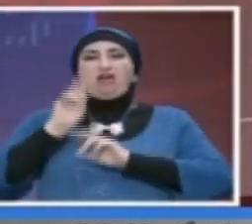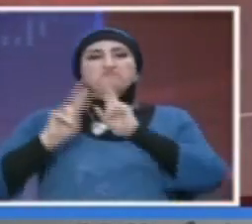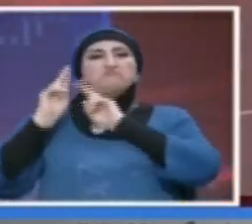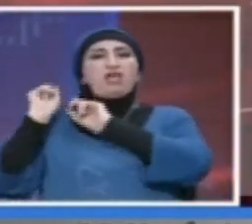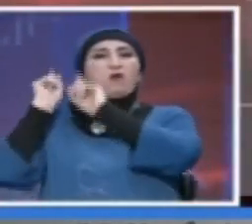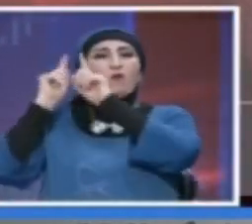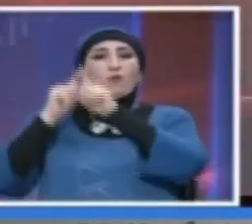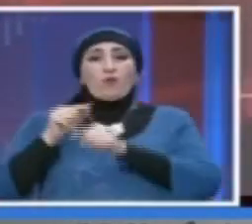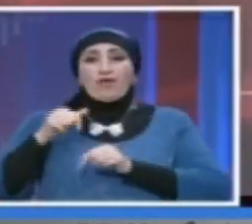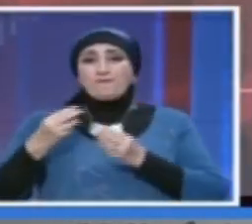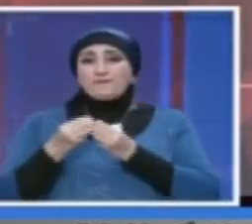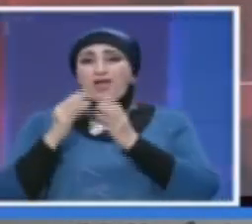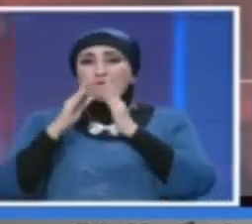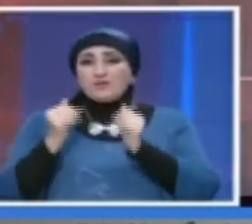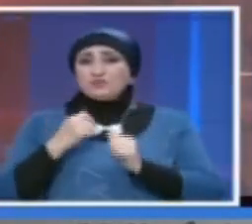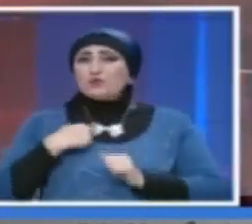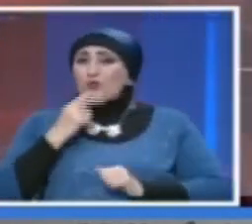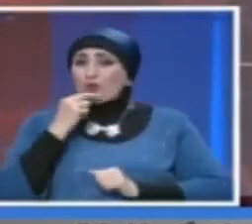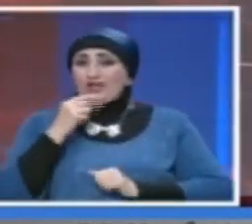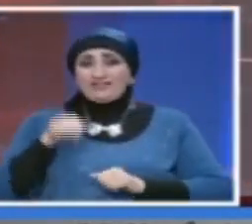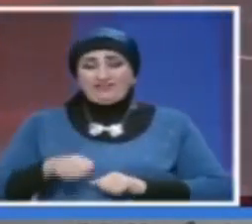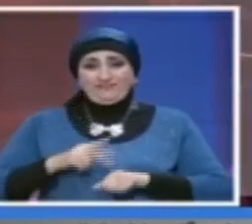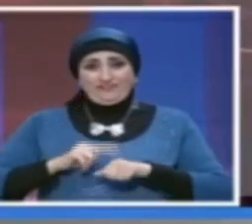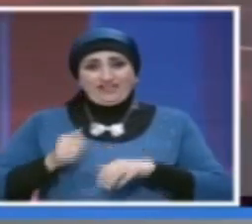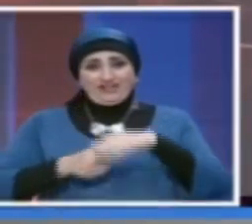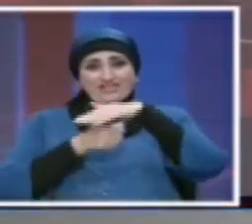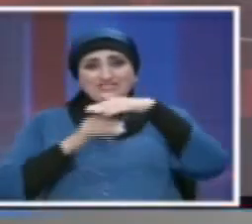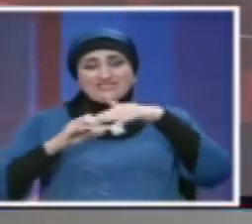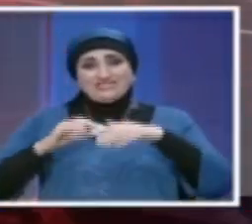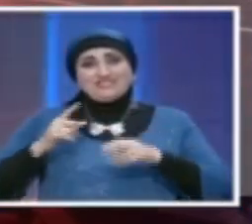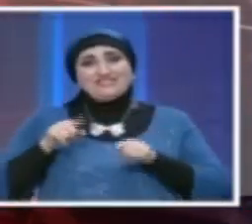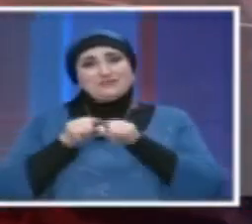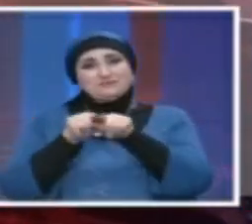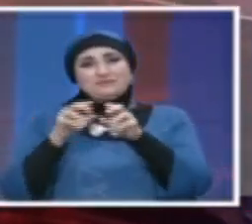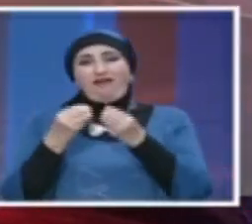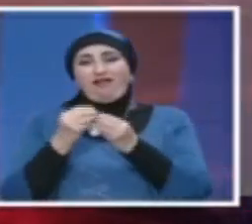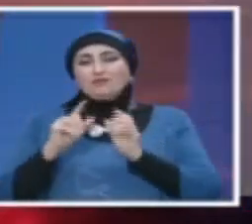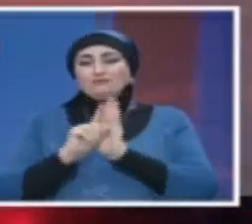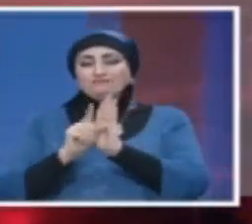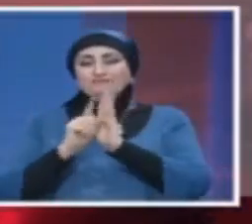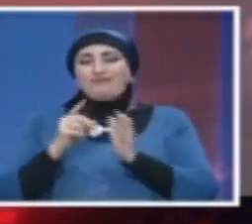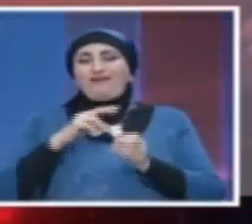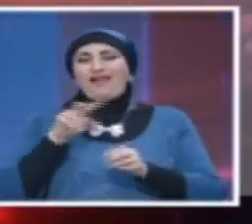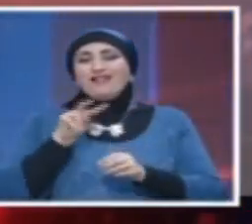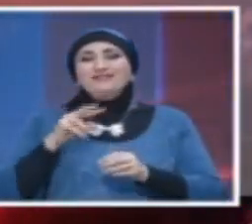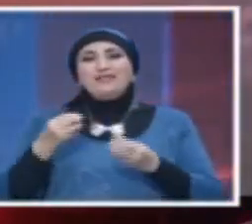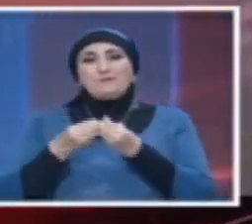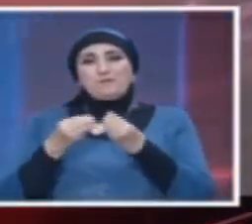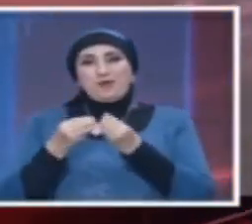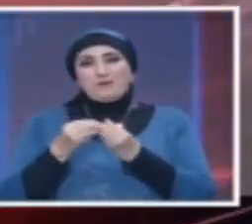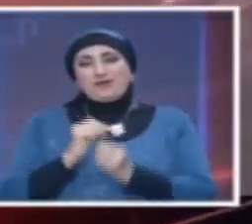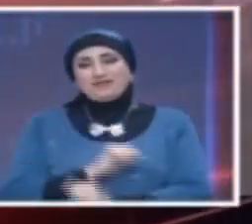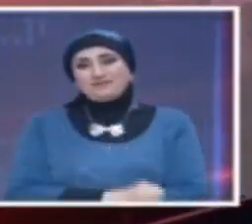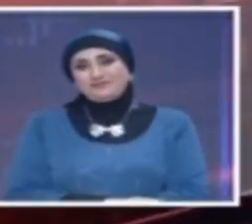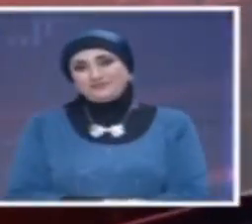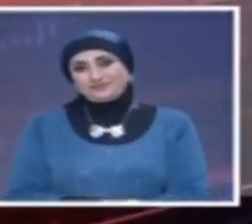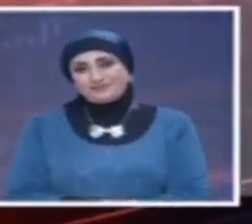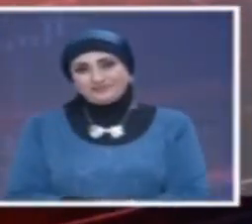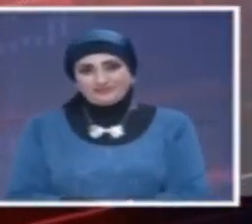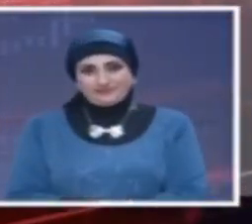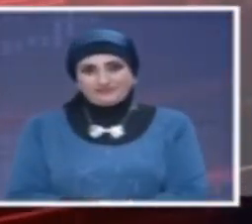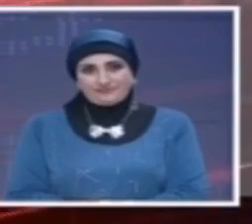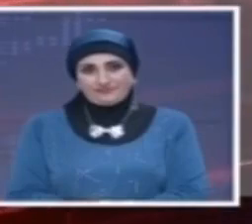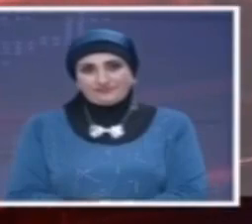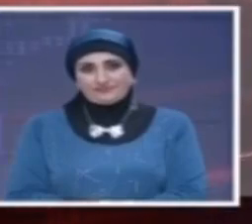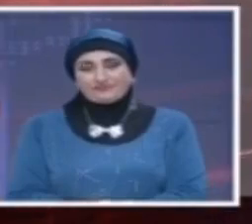مصر، وتقديره لحرص الرئيس عبد الفتاح السيسي على دعم وتعزيز علاقات التعاون بين البلدين.